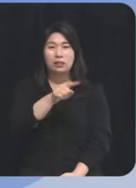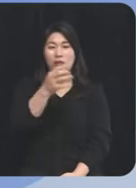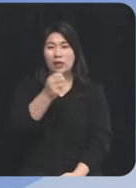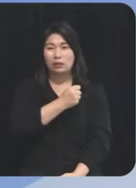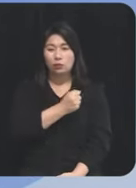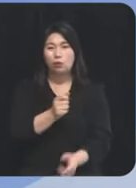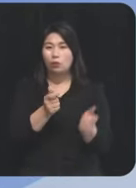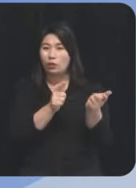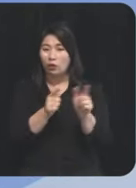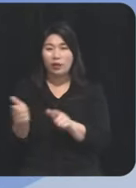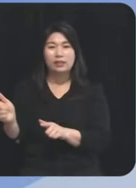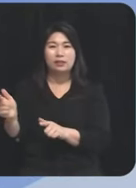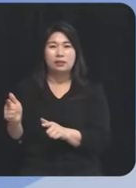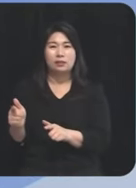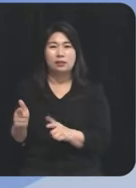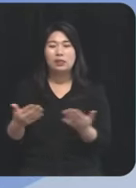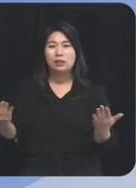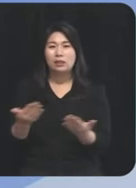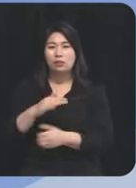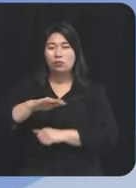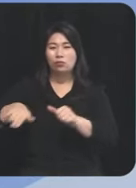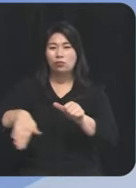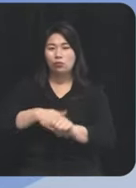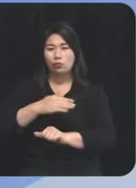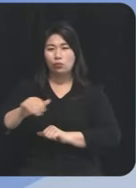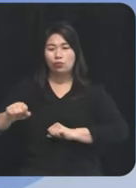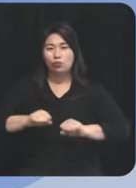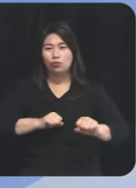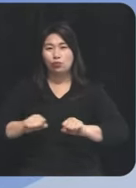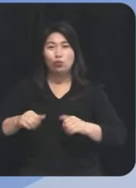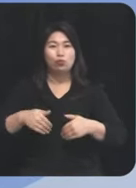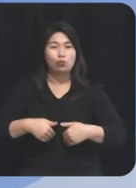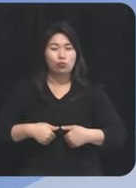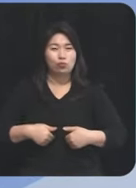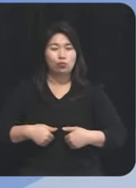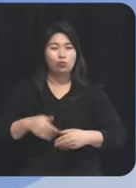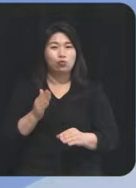여러 가지 일들을 하고 있는데